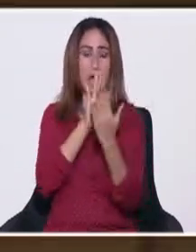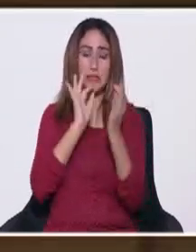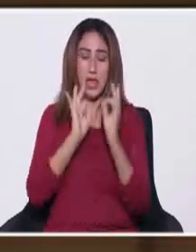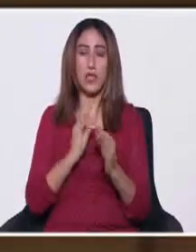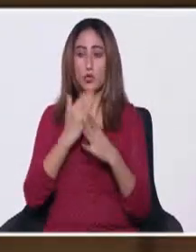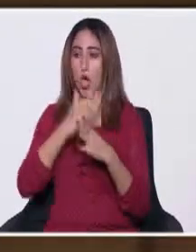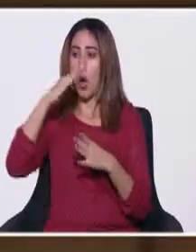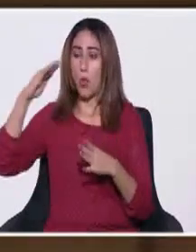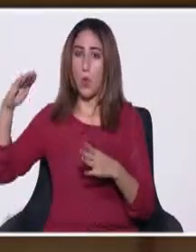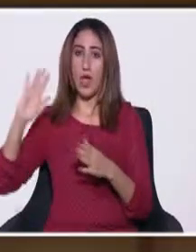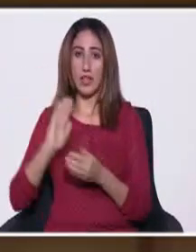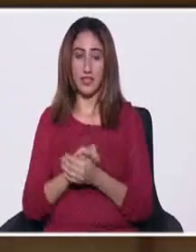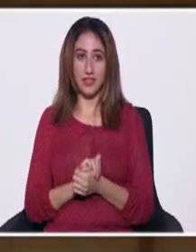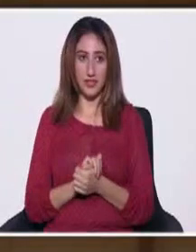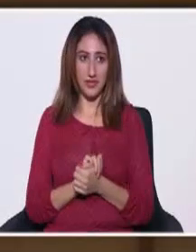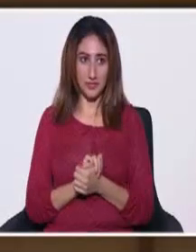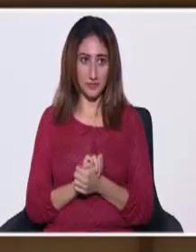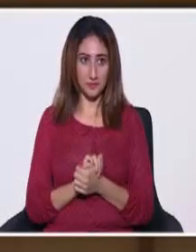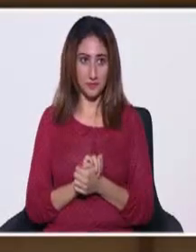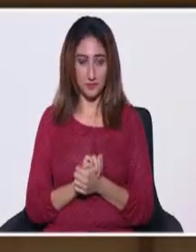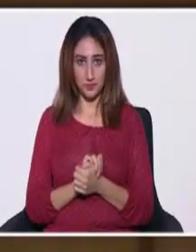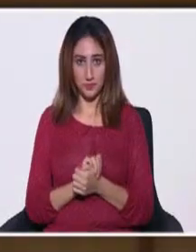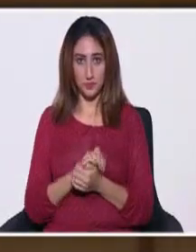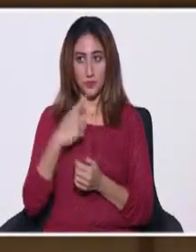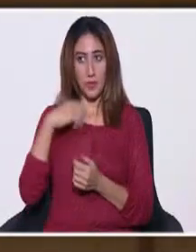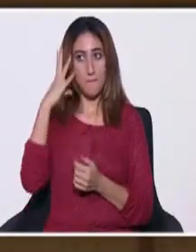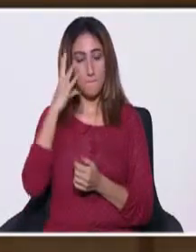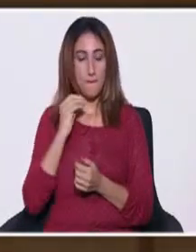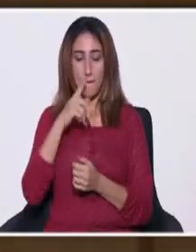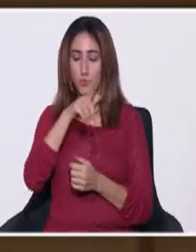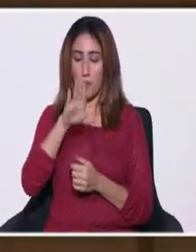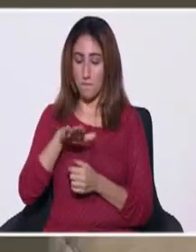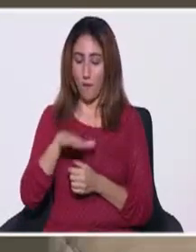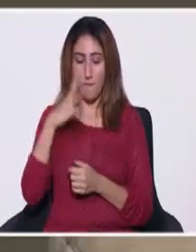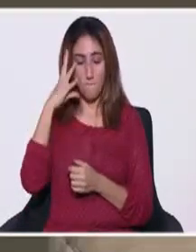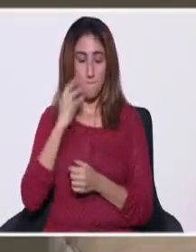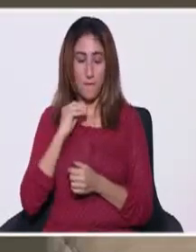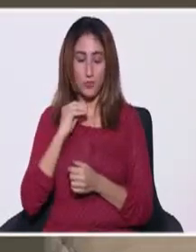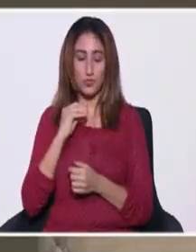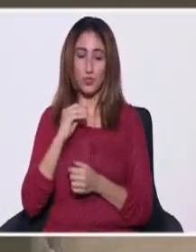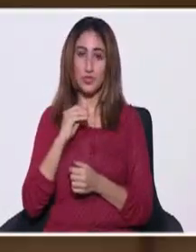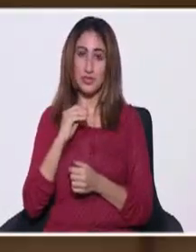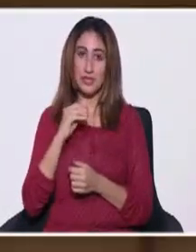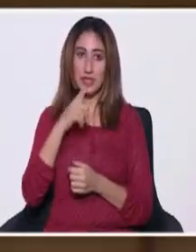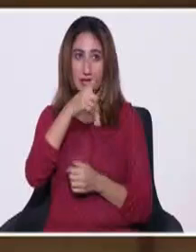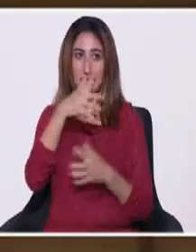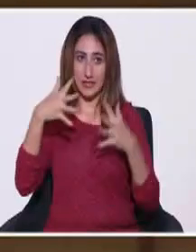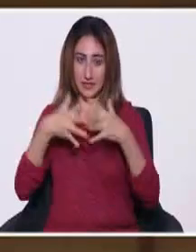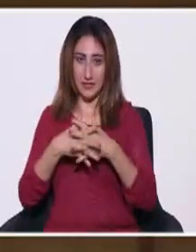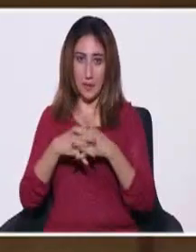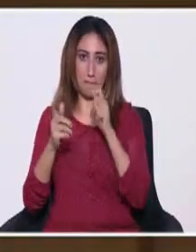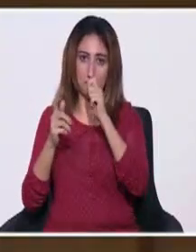كده بيغفروا لي هذا يعني. عموما انا النهارده سعيد بوجودك معايا، وسعادتي اكتر ان حضرتك كمان هتشاركني في تقديم